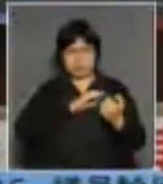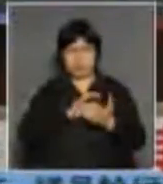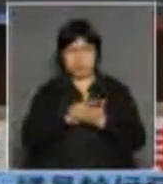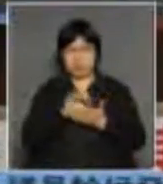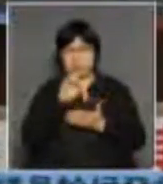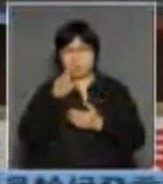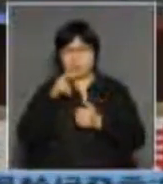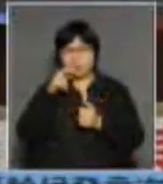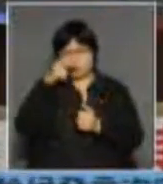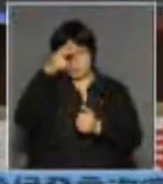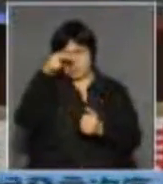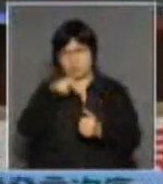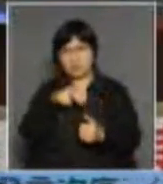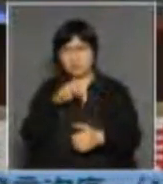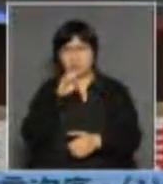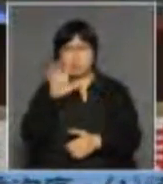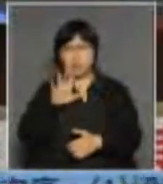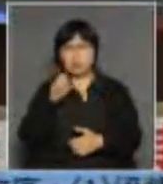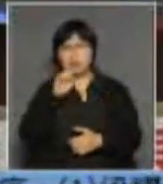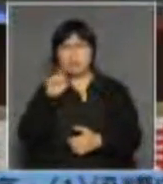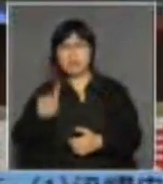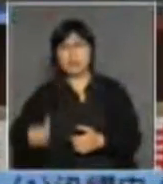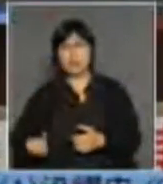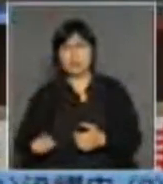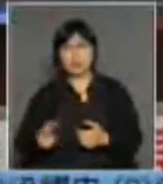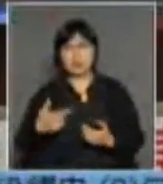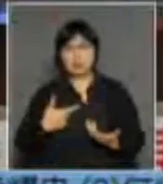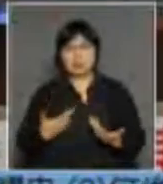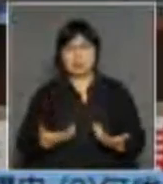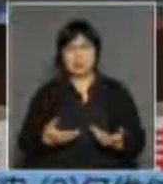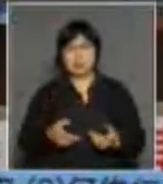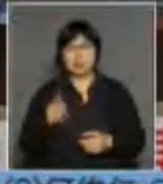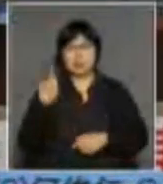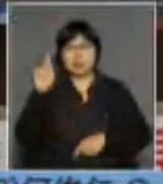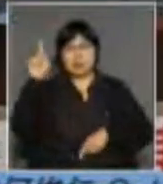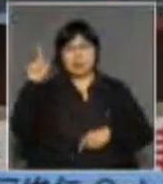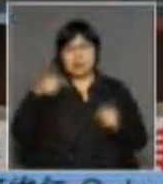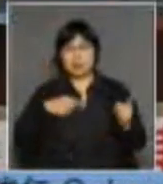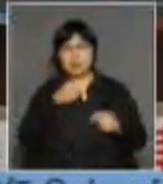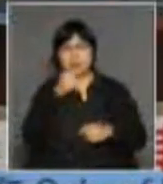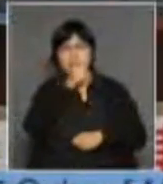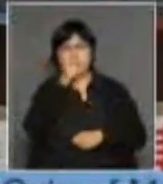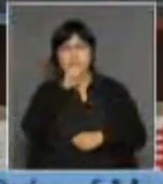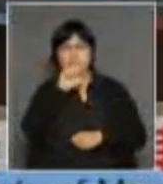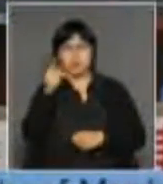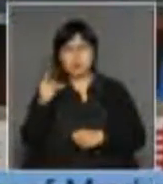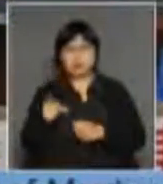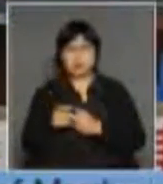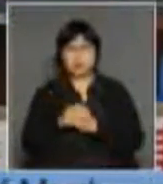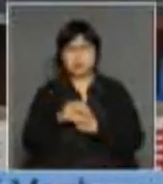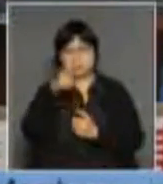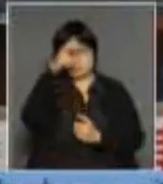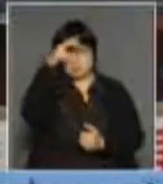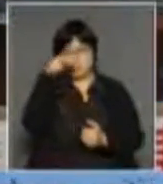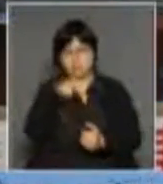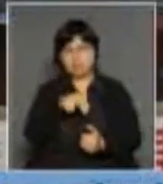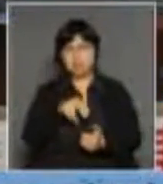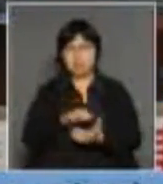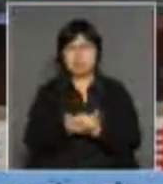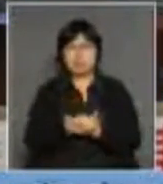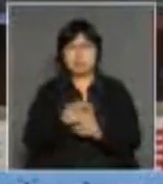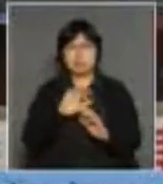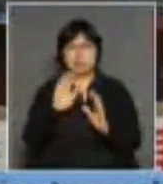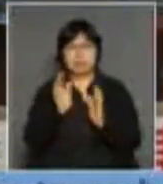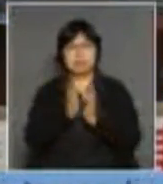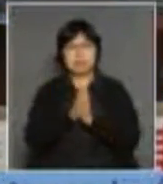談政治談什麼呢？我們在這裡開 P 唱 K， 政治就是眾人